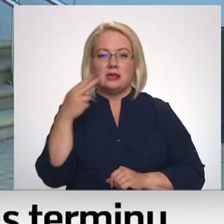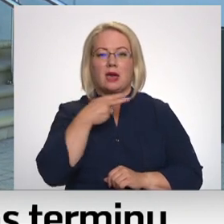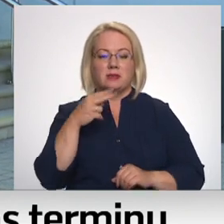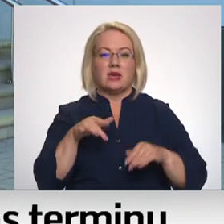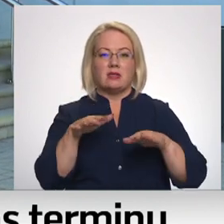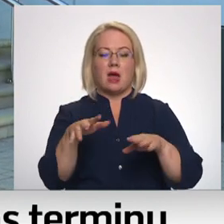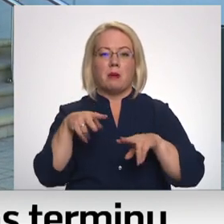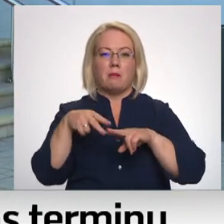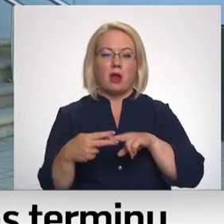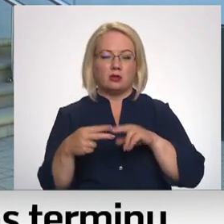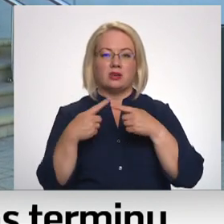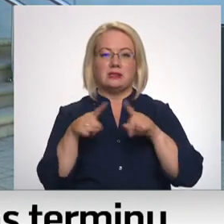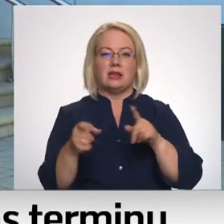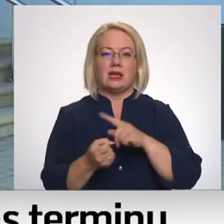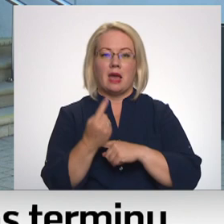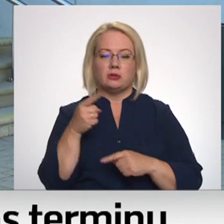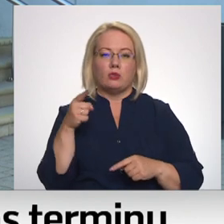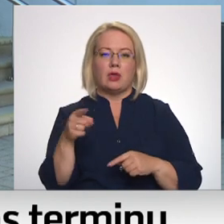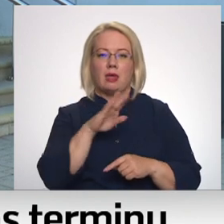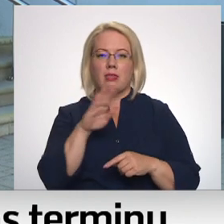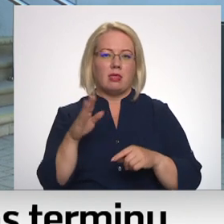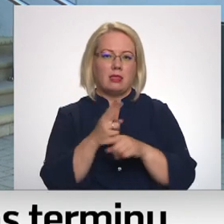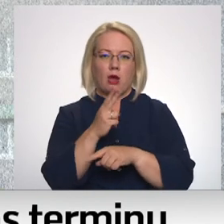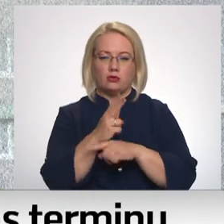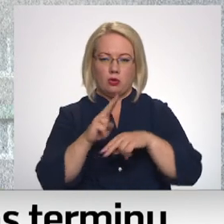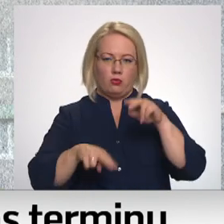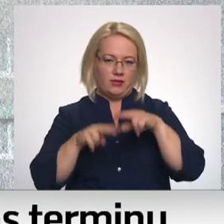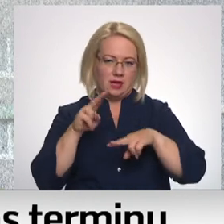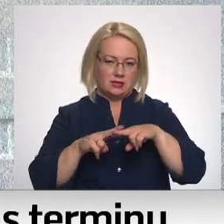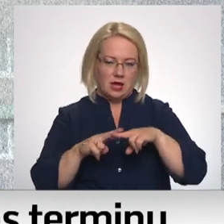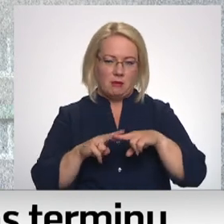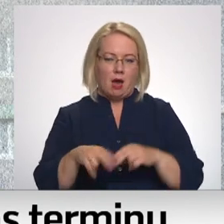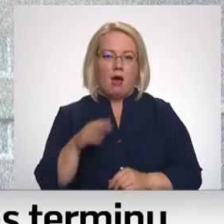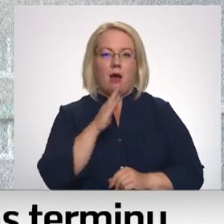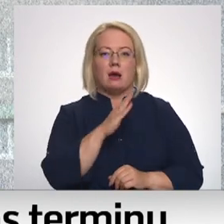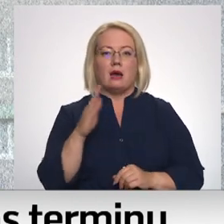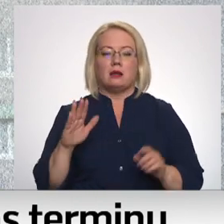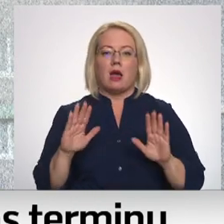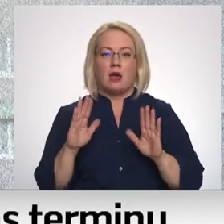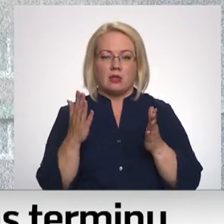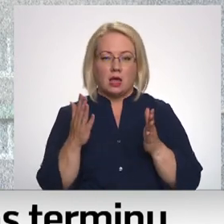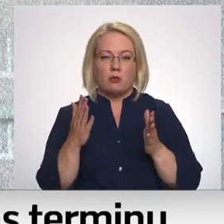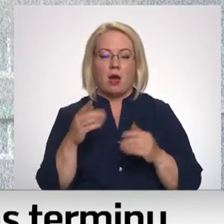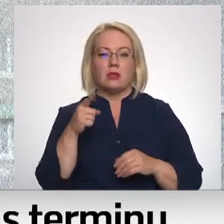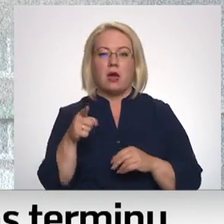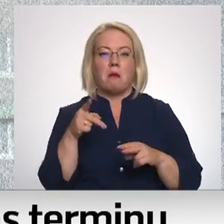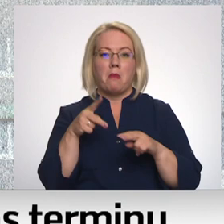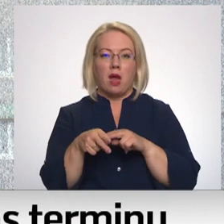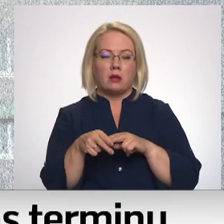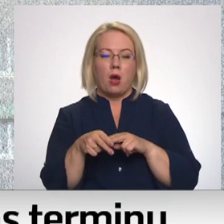pārtraukšanai esot citi iemesli un tie netraucēšot būvniecībai. Nu, katrā gadījumā tā pārtrauktā